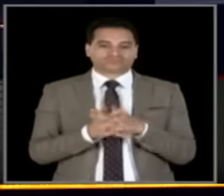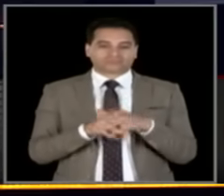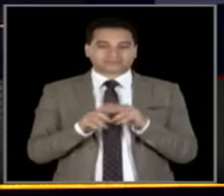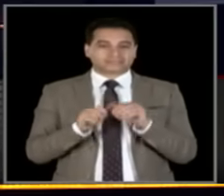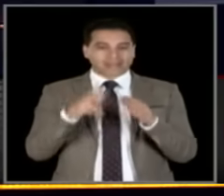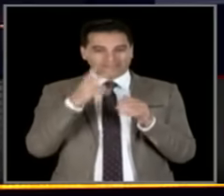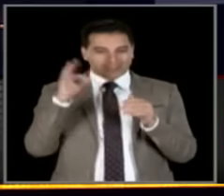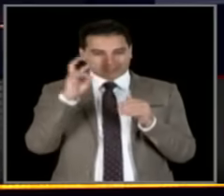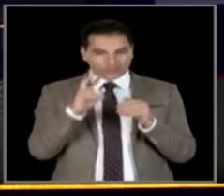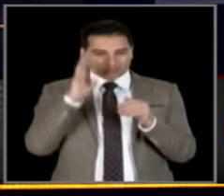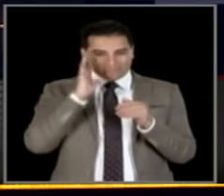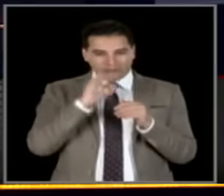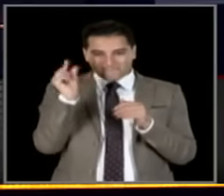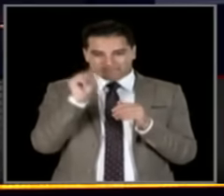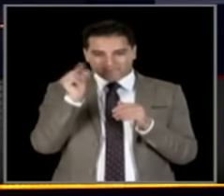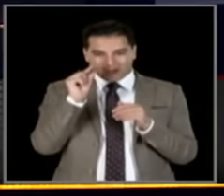يعني